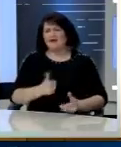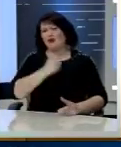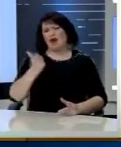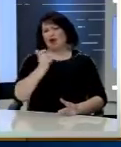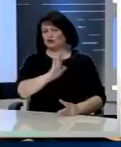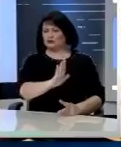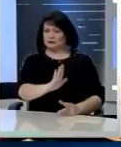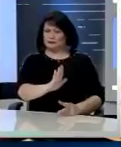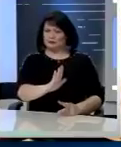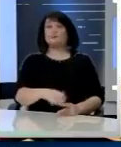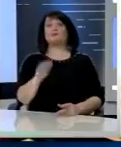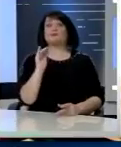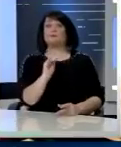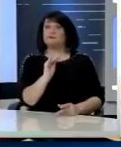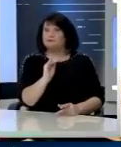Εκλήθη.